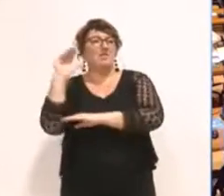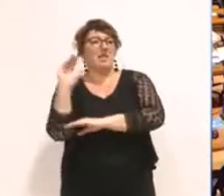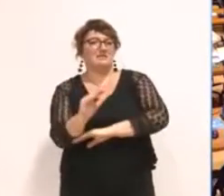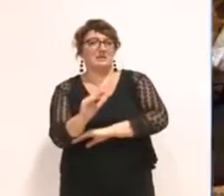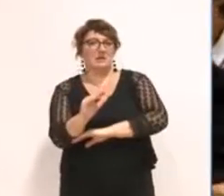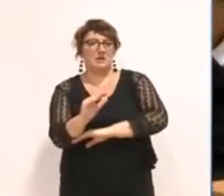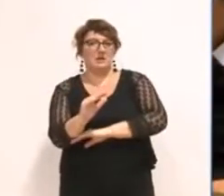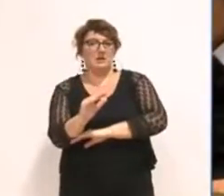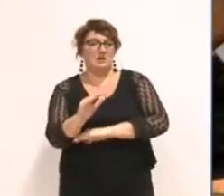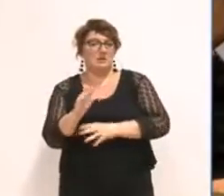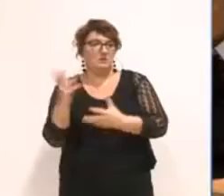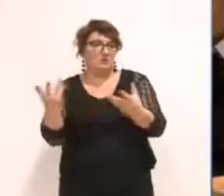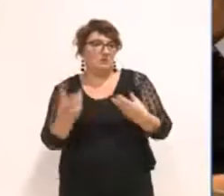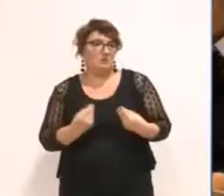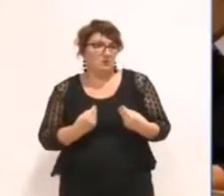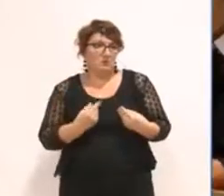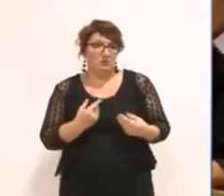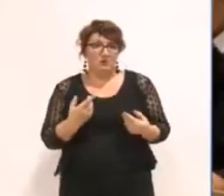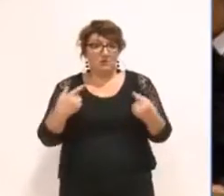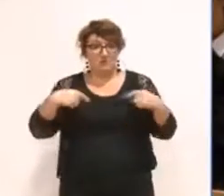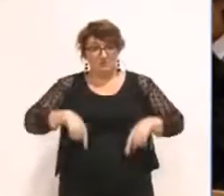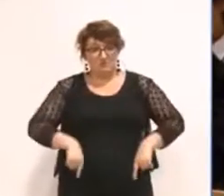deux de compétences nationales de l'État.